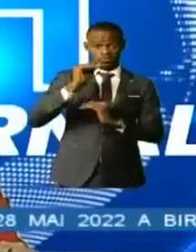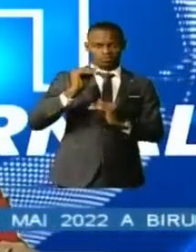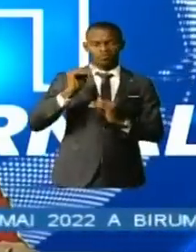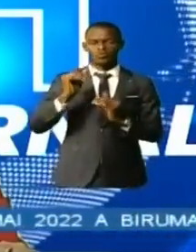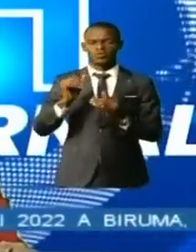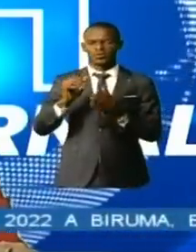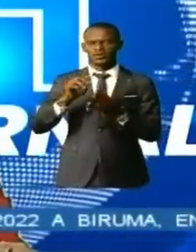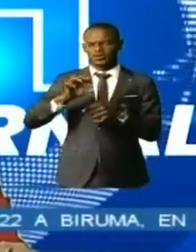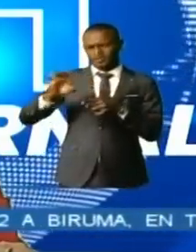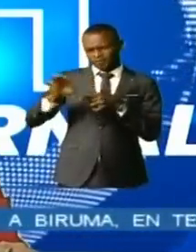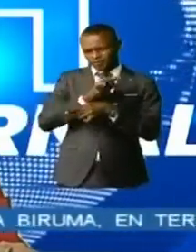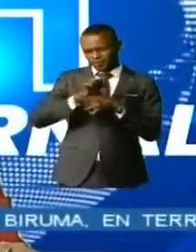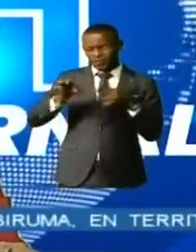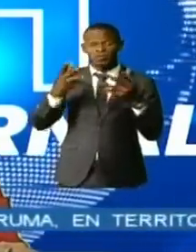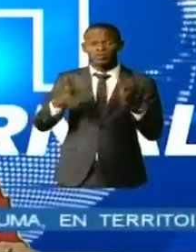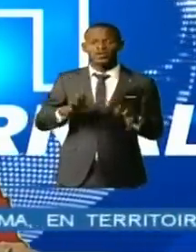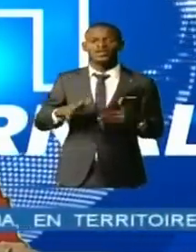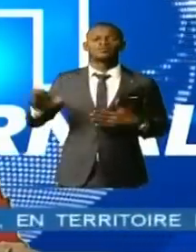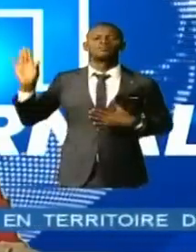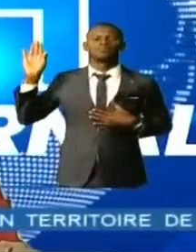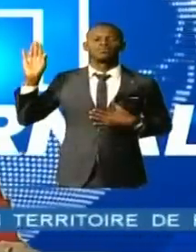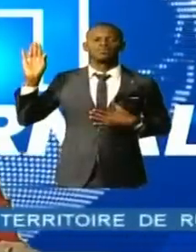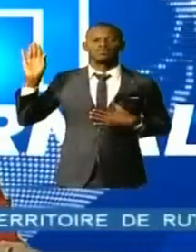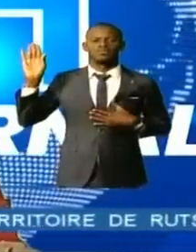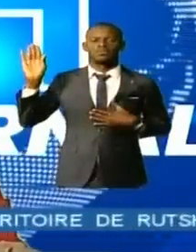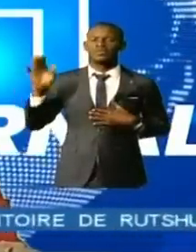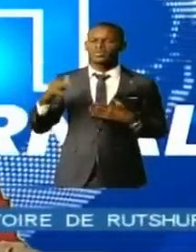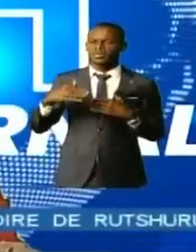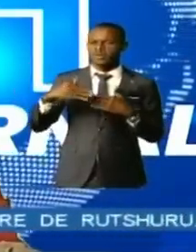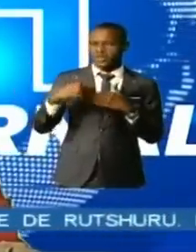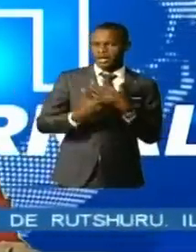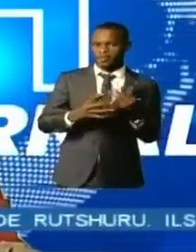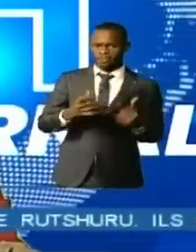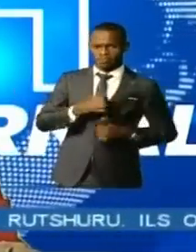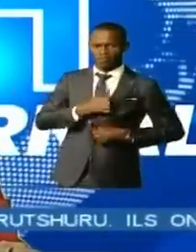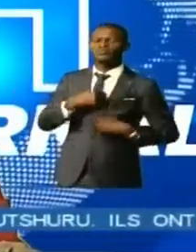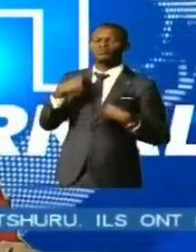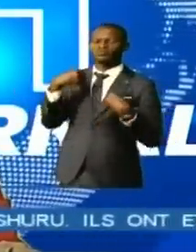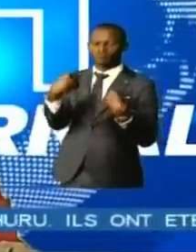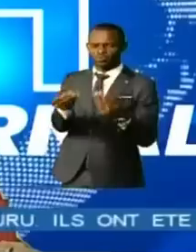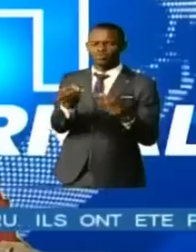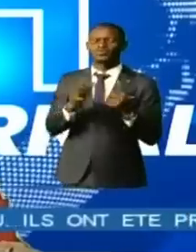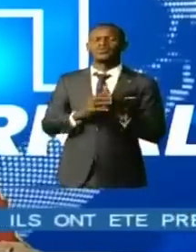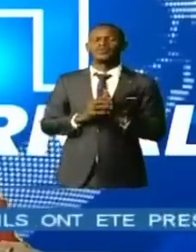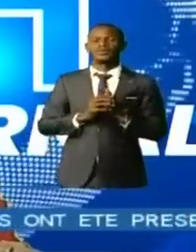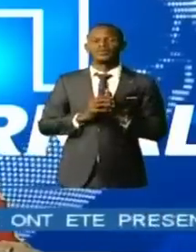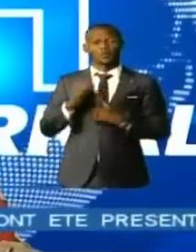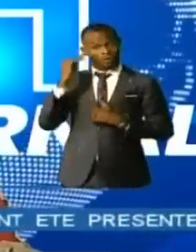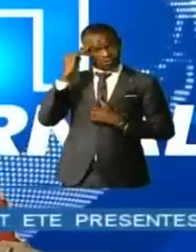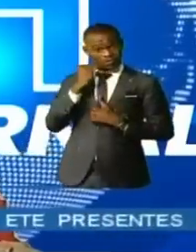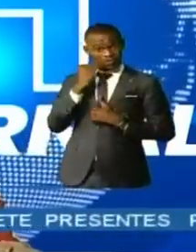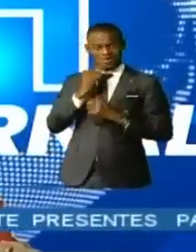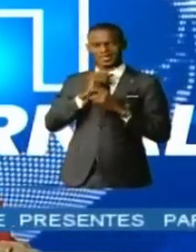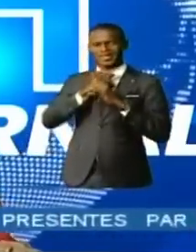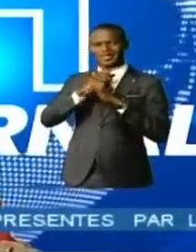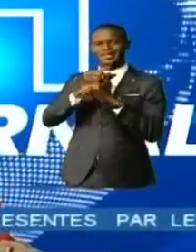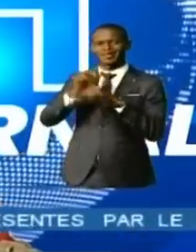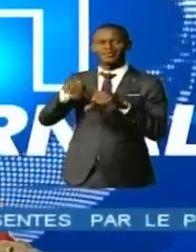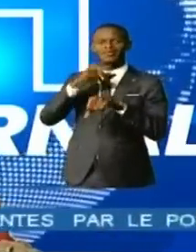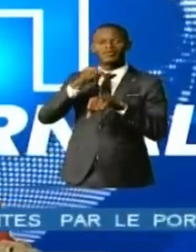promotion ont prêté serment lors de la prise d'armes et prestation de serment. C'est le ministre de la Défense nationale et des anciens